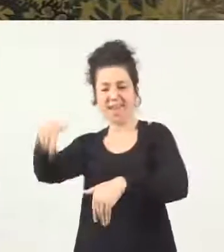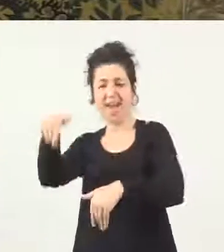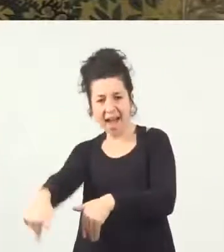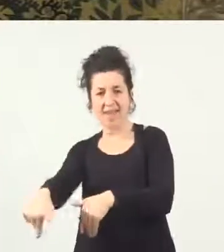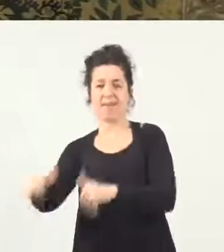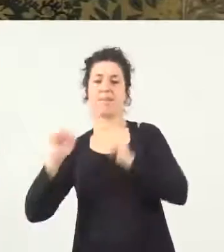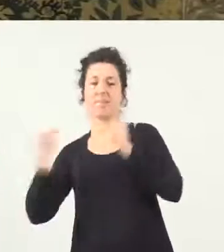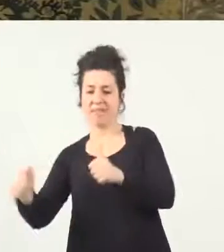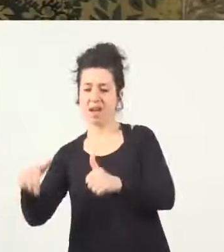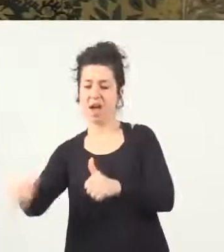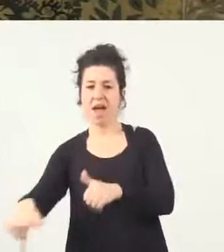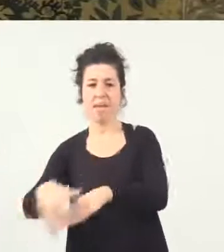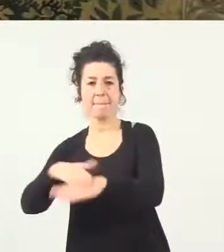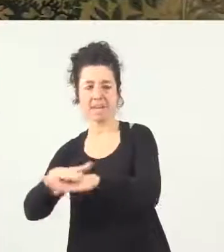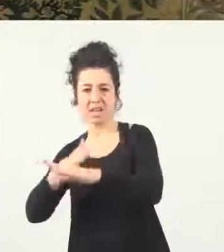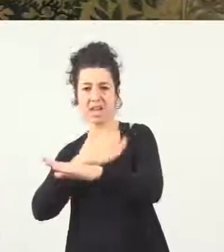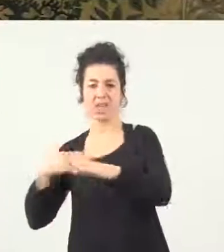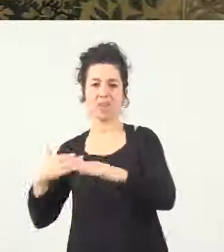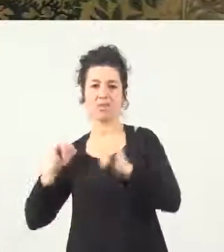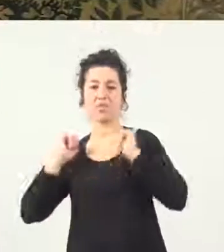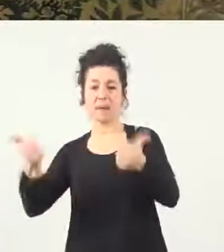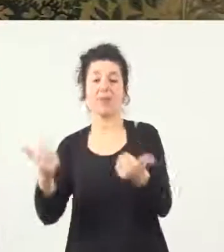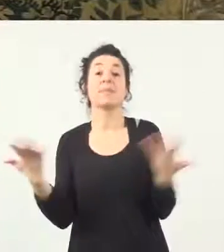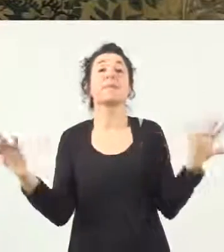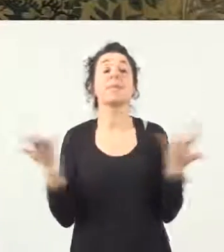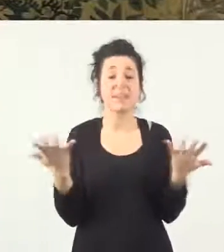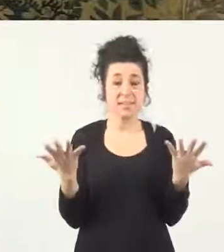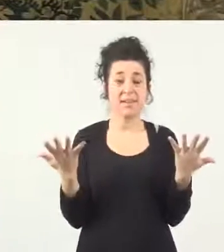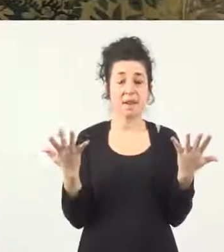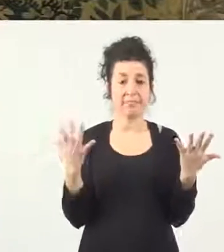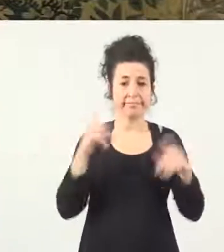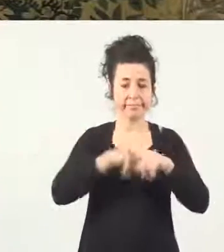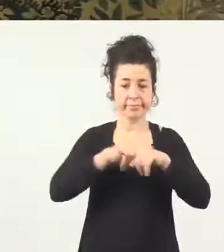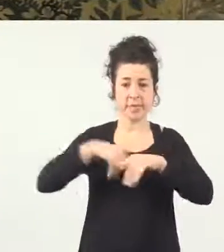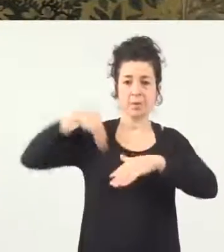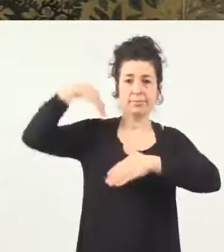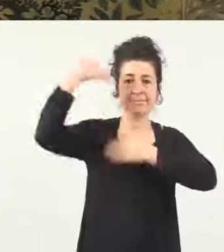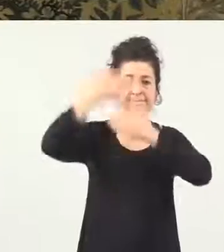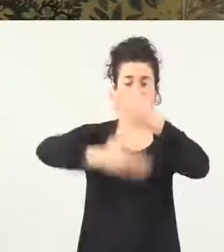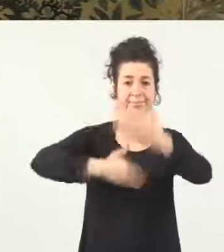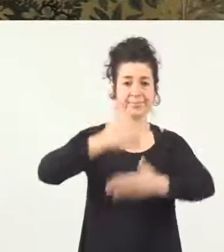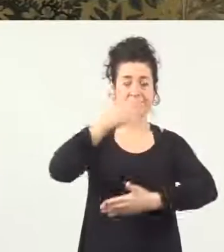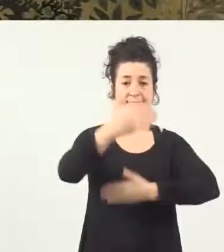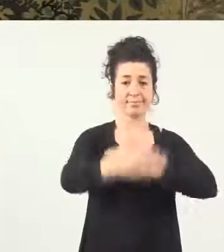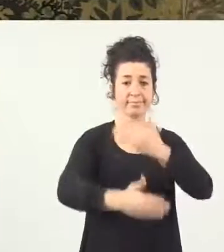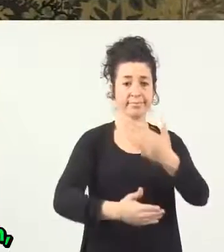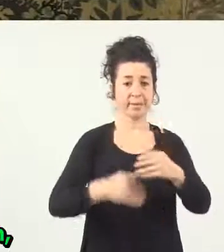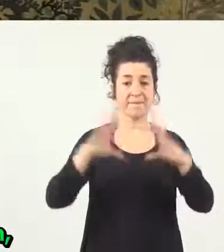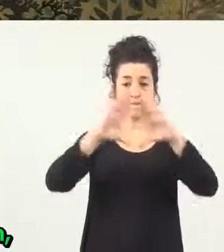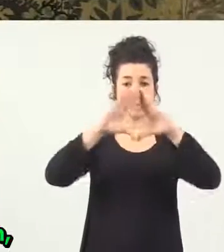genuen. Eta maila baten hori horrela izan da. Ze gertatu da, nire ustez, denborarekin feminismoa hasi den